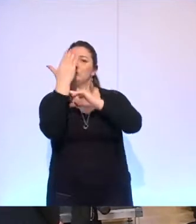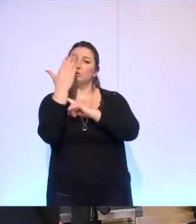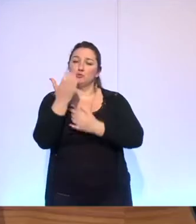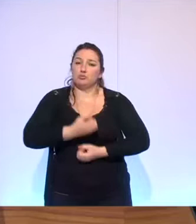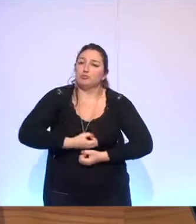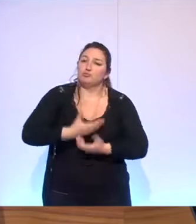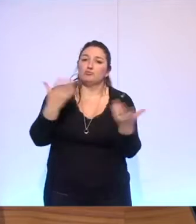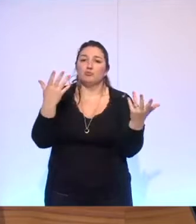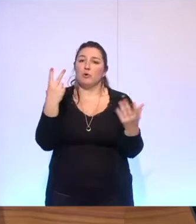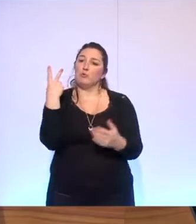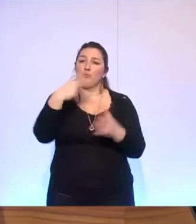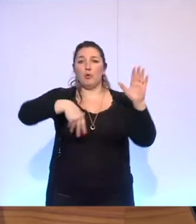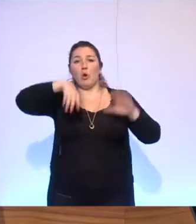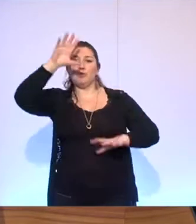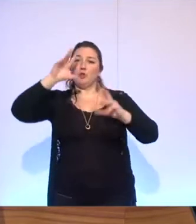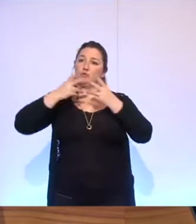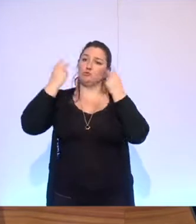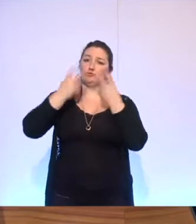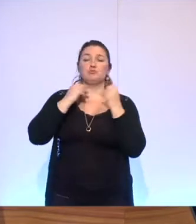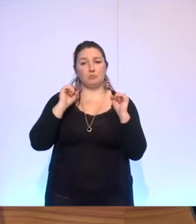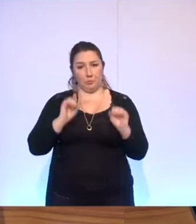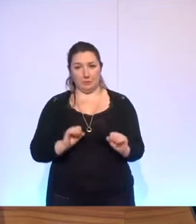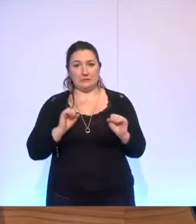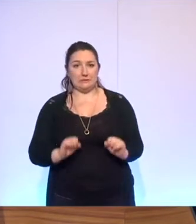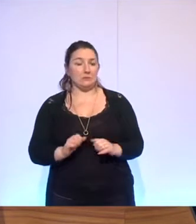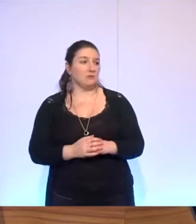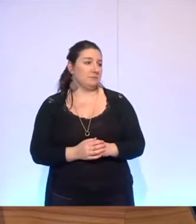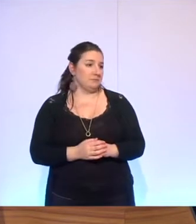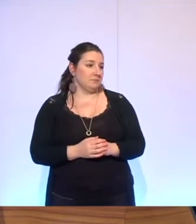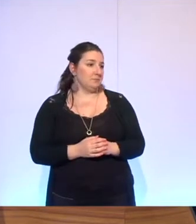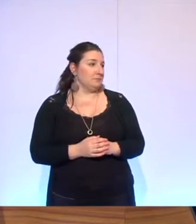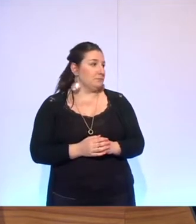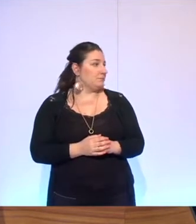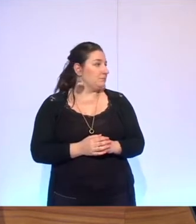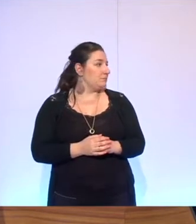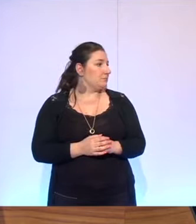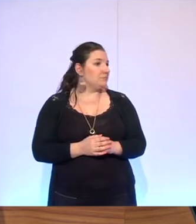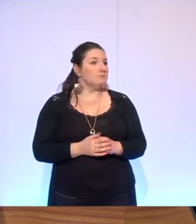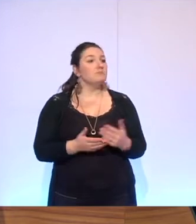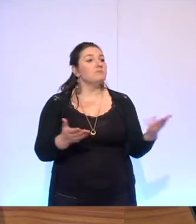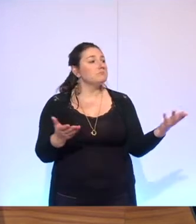quelques mots pour présenter leur candidature. Donc, je les appelle.